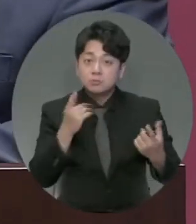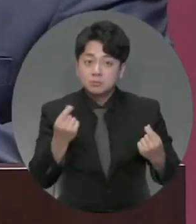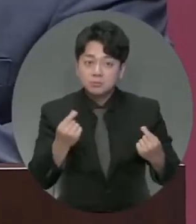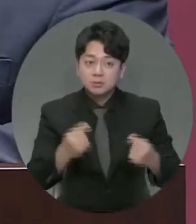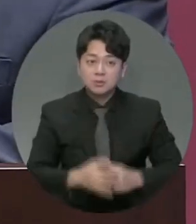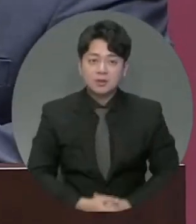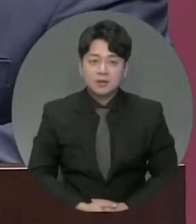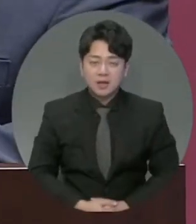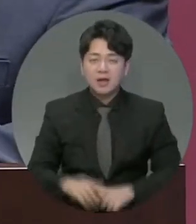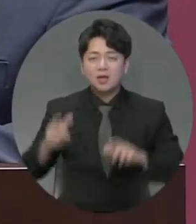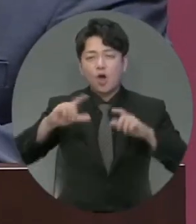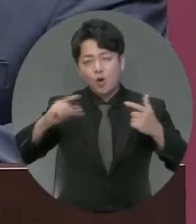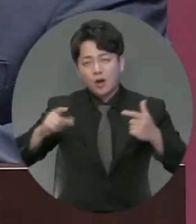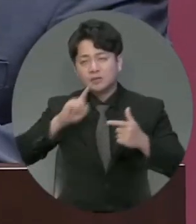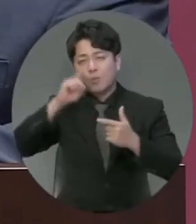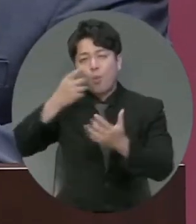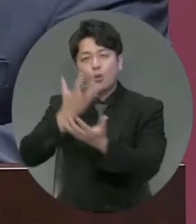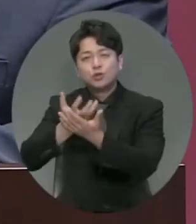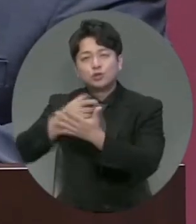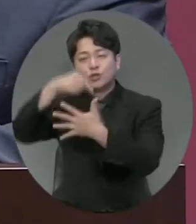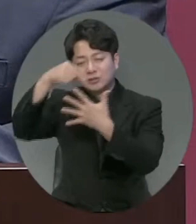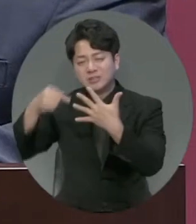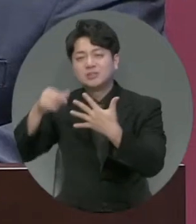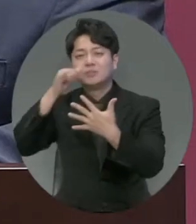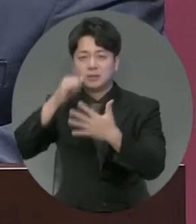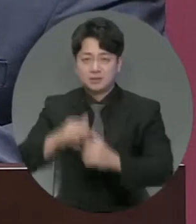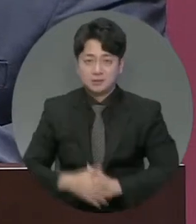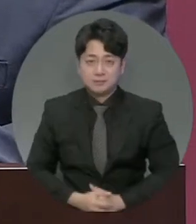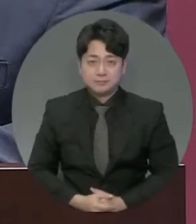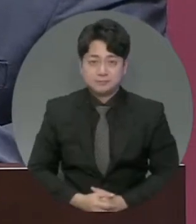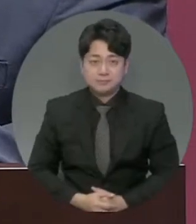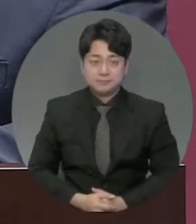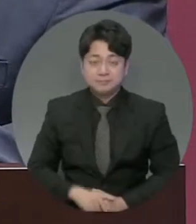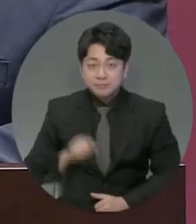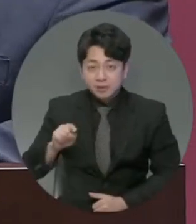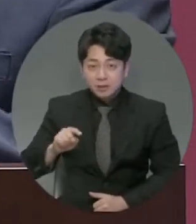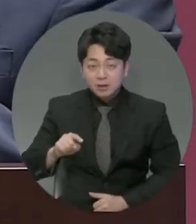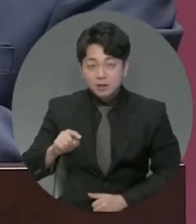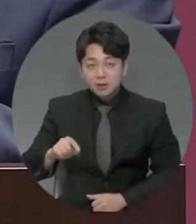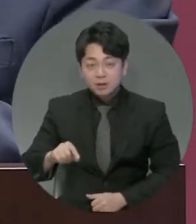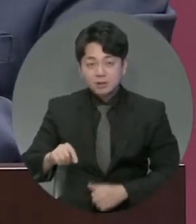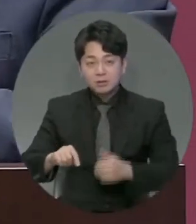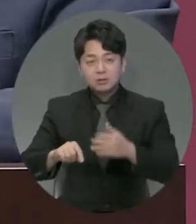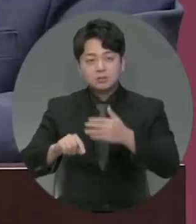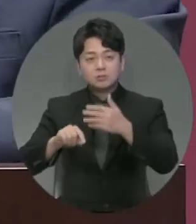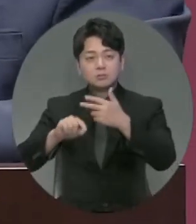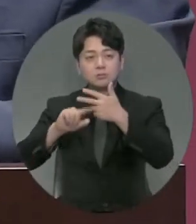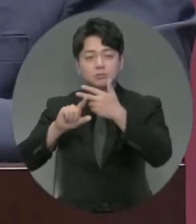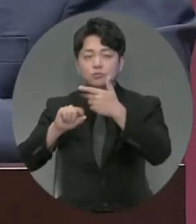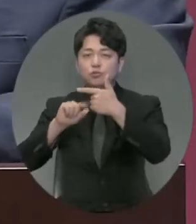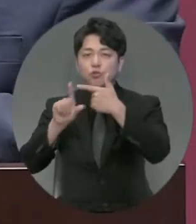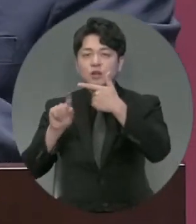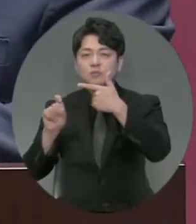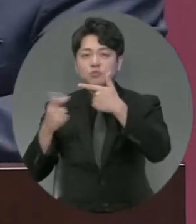있습니다. 그래서 그런 것을 전체 종합해가지고 저희들이 6월 16일 날 다시 한번 국민들께 설명을 해드린 겁니다.